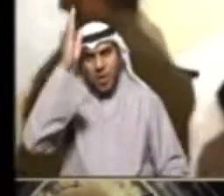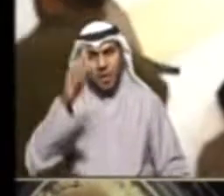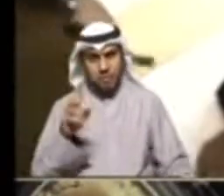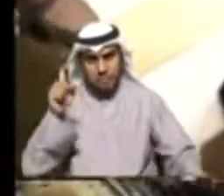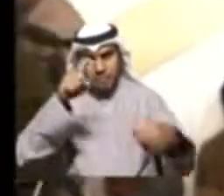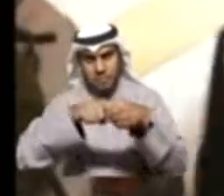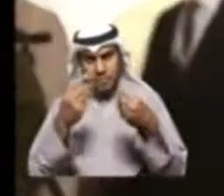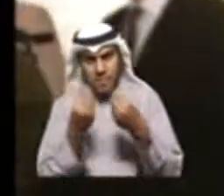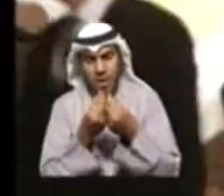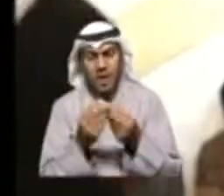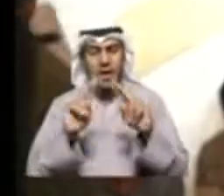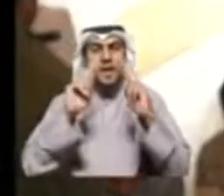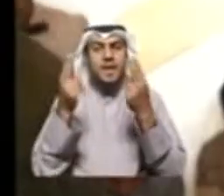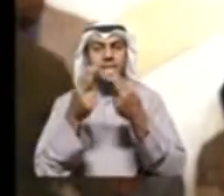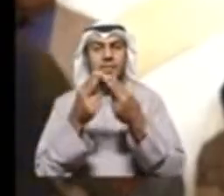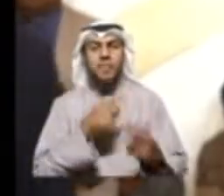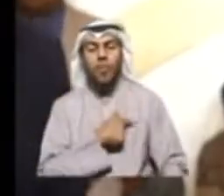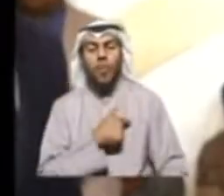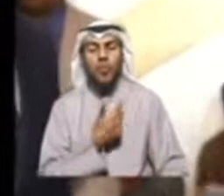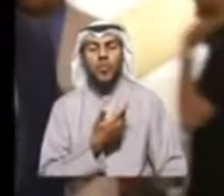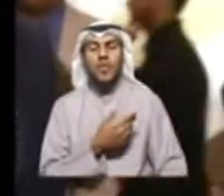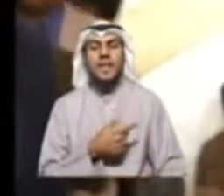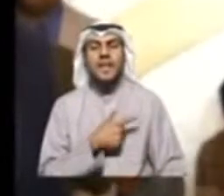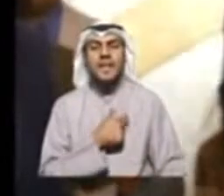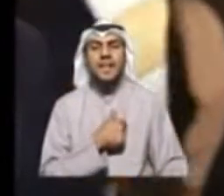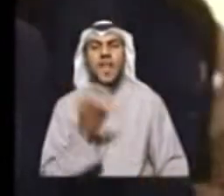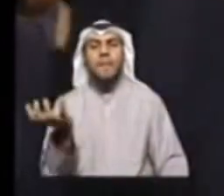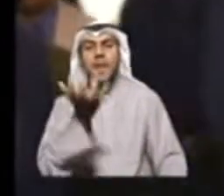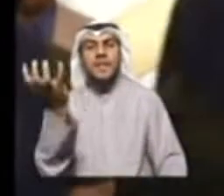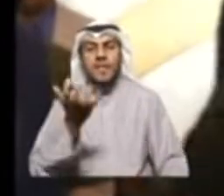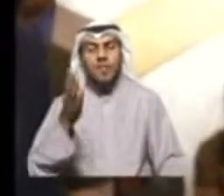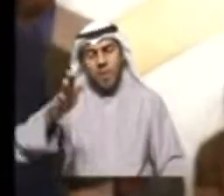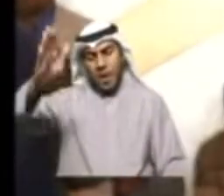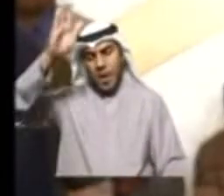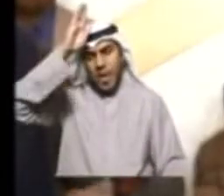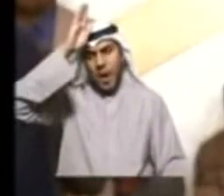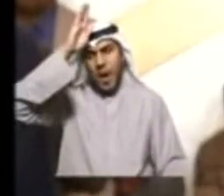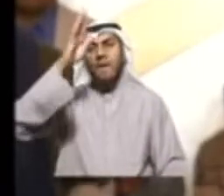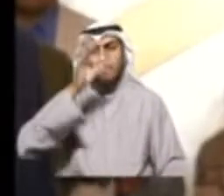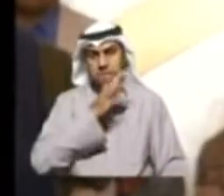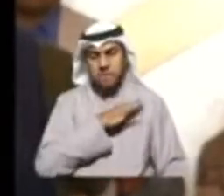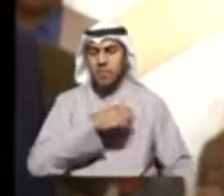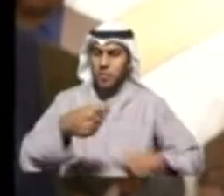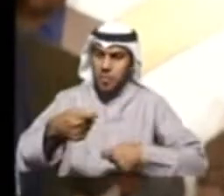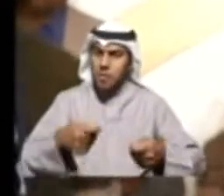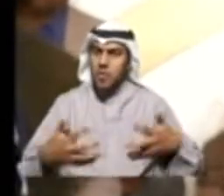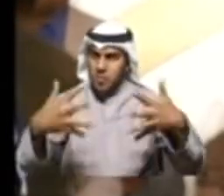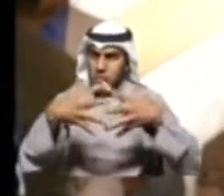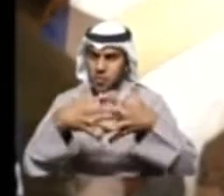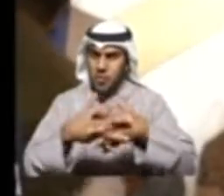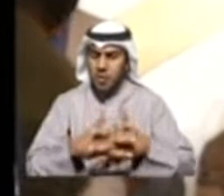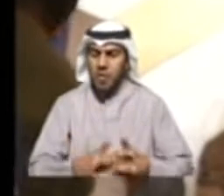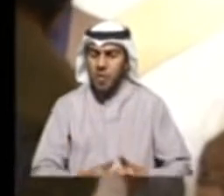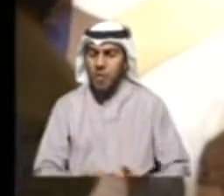بتنظيم مؤتمر استثمر في العراق اللي يعقد على في إطار المؤتمر الكويت